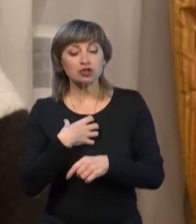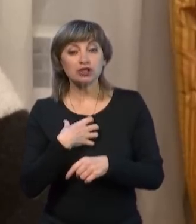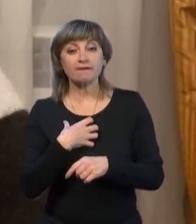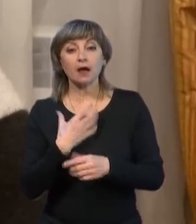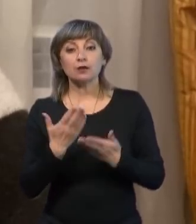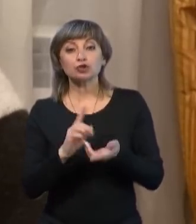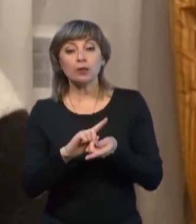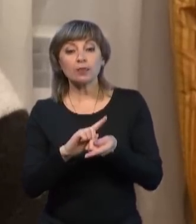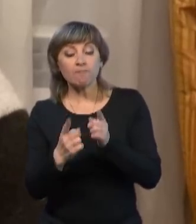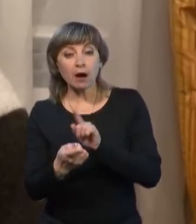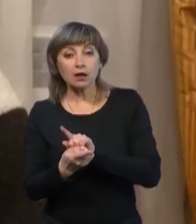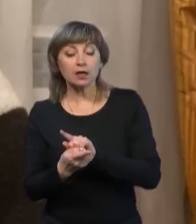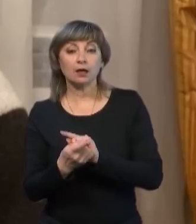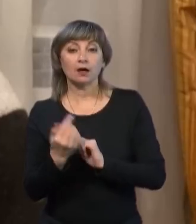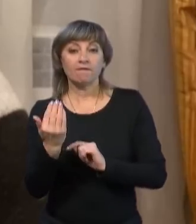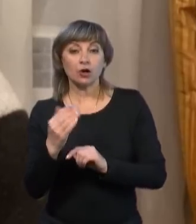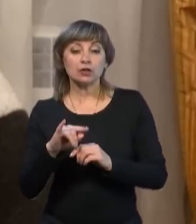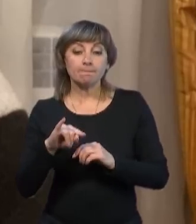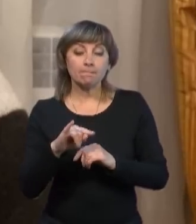Якщо навпаки вони